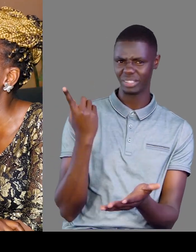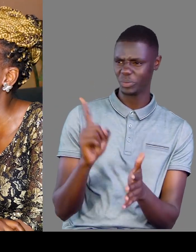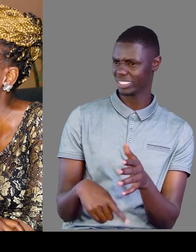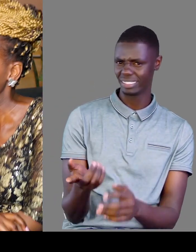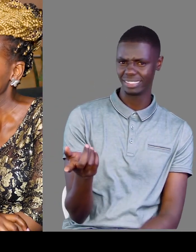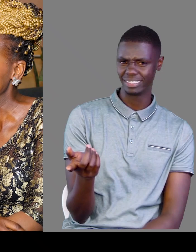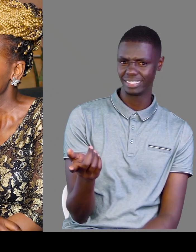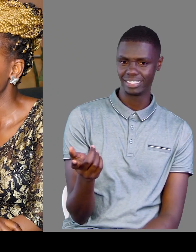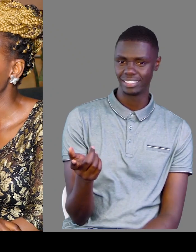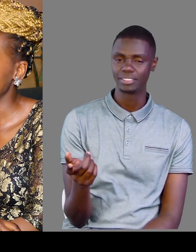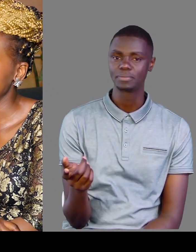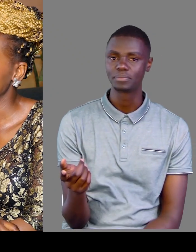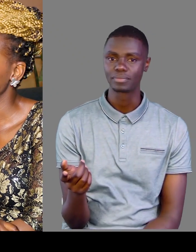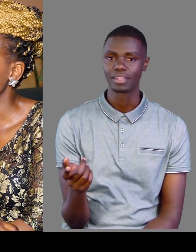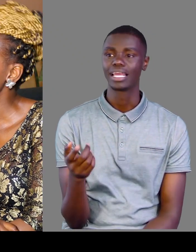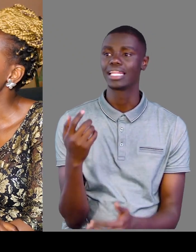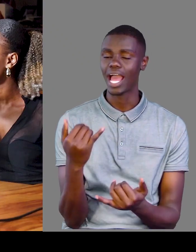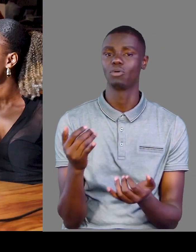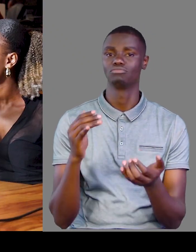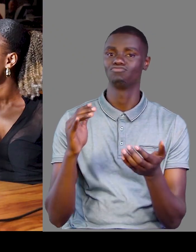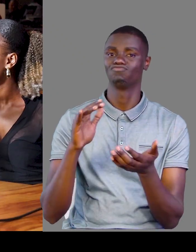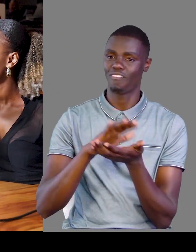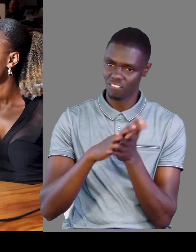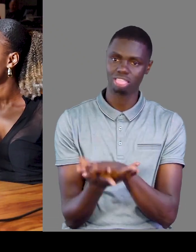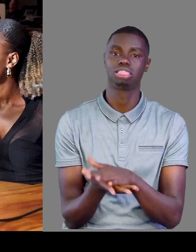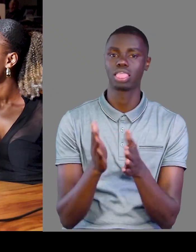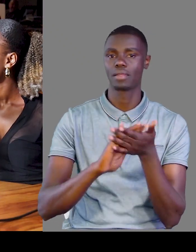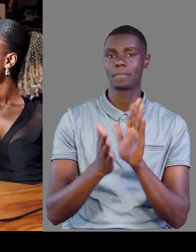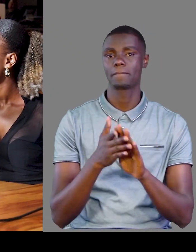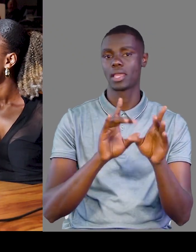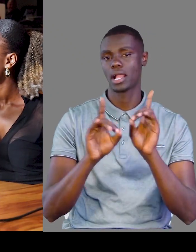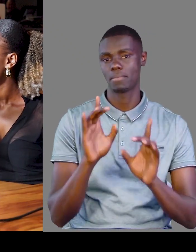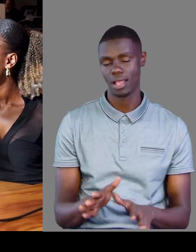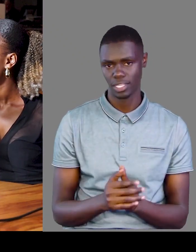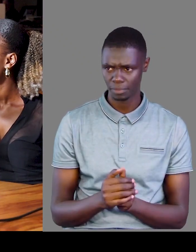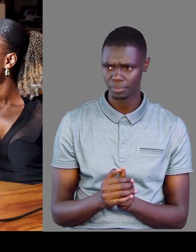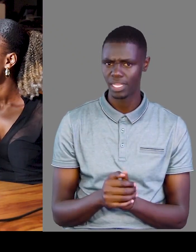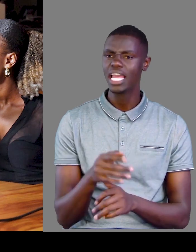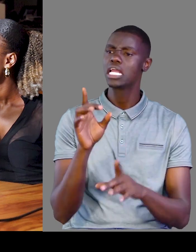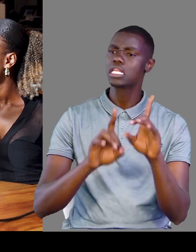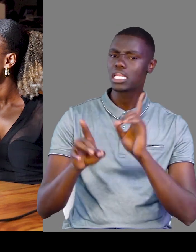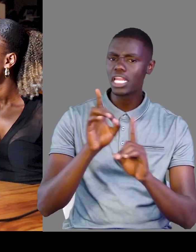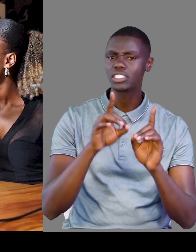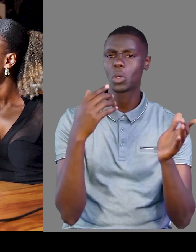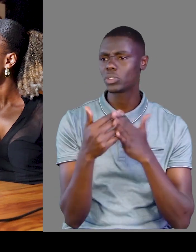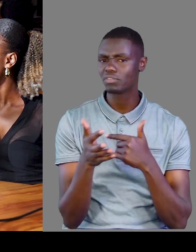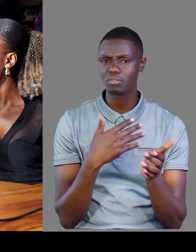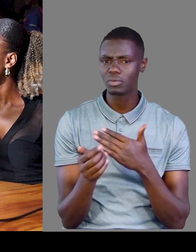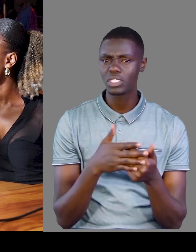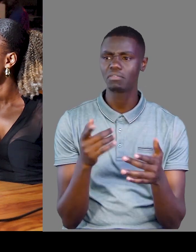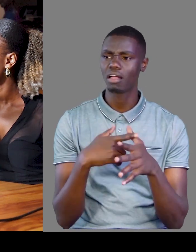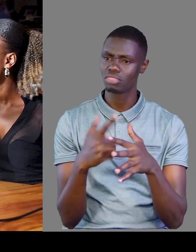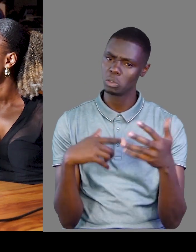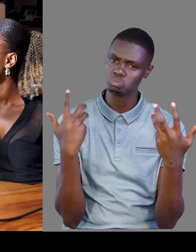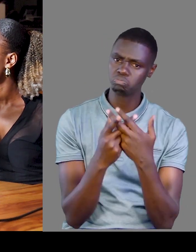So tena nikakuwa sasa tena dancer. Unaona? Labda nikakuwa nikidansingi nini, alafu sasa kingia kwa